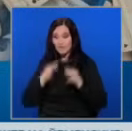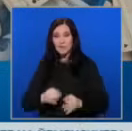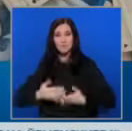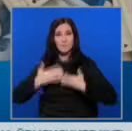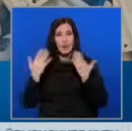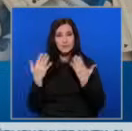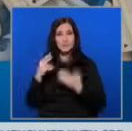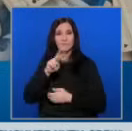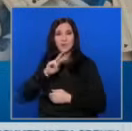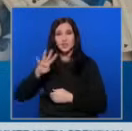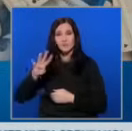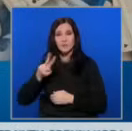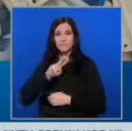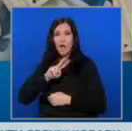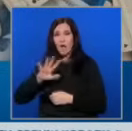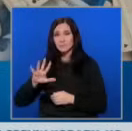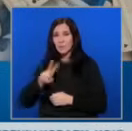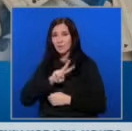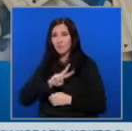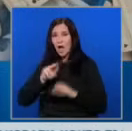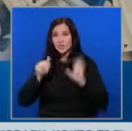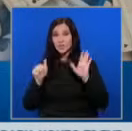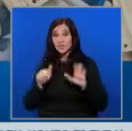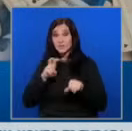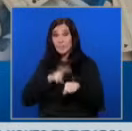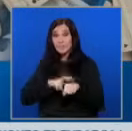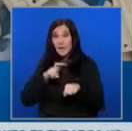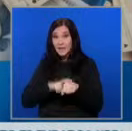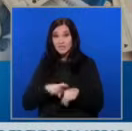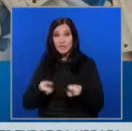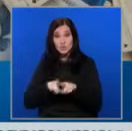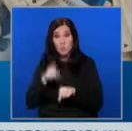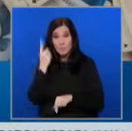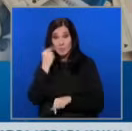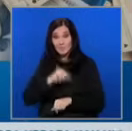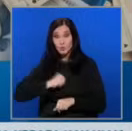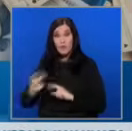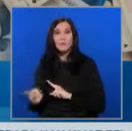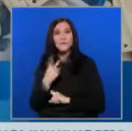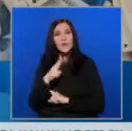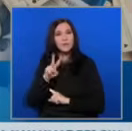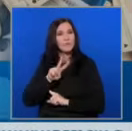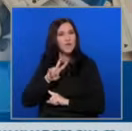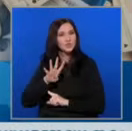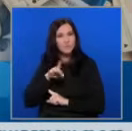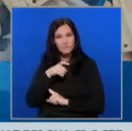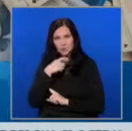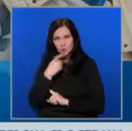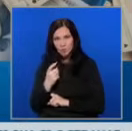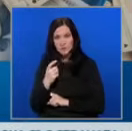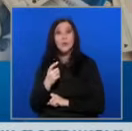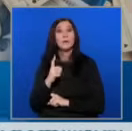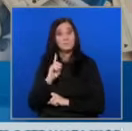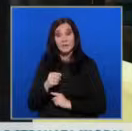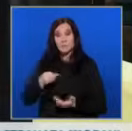празници 24, 25 и 26 декември, както и на 1 януари 2024 година, се